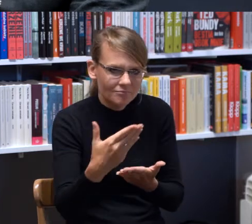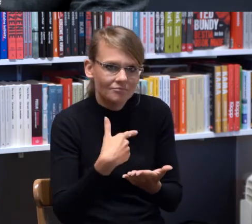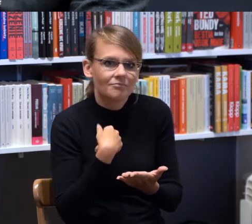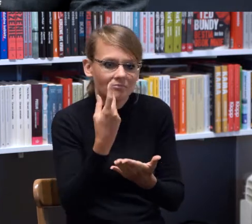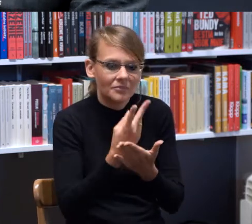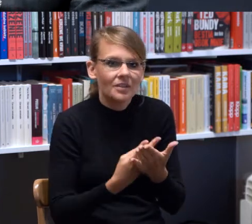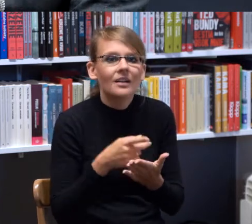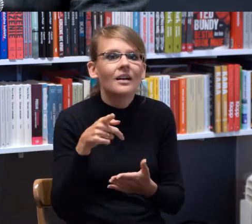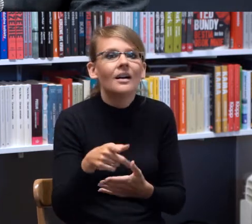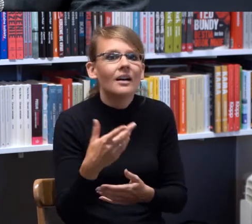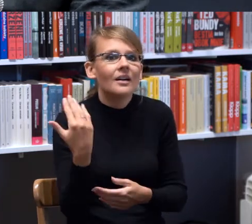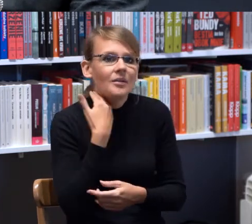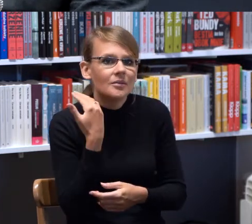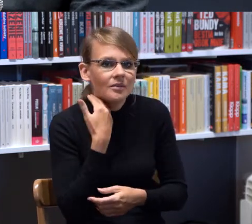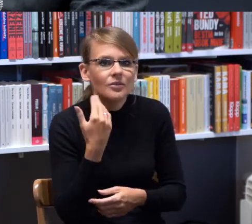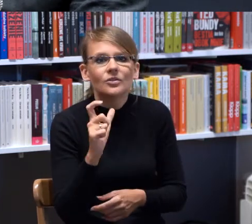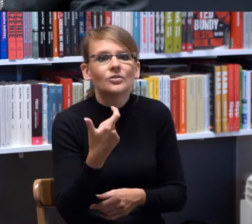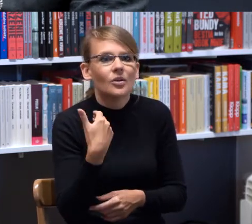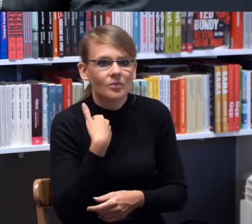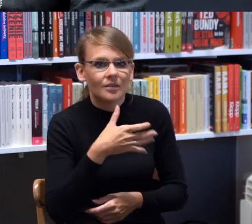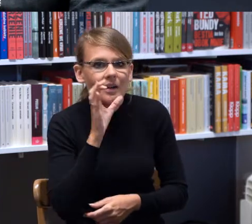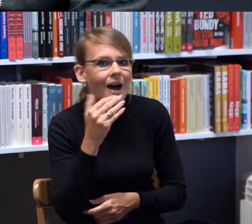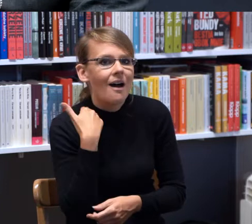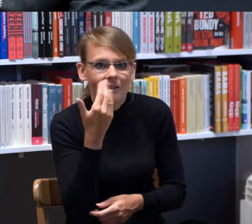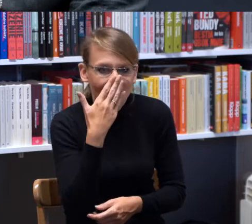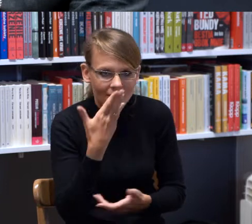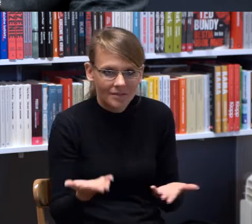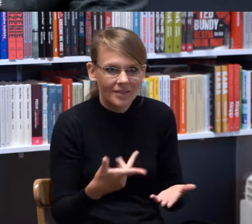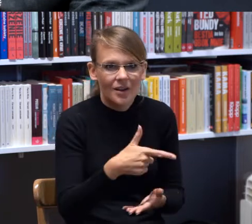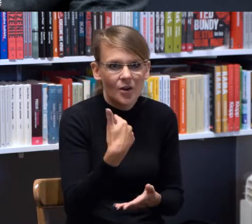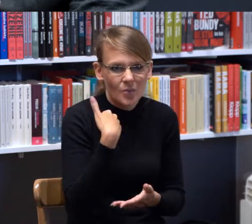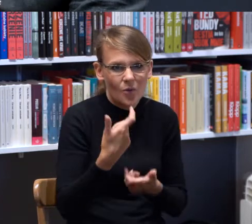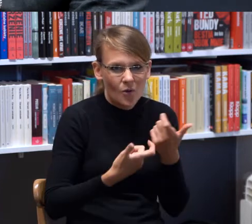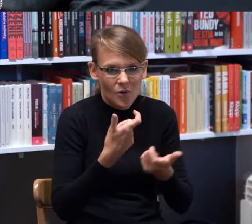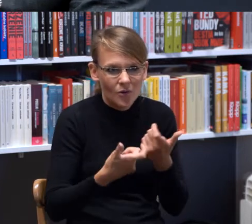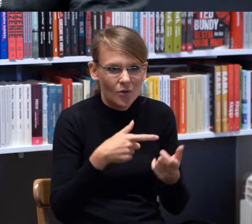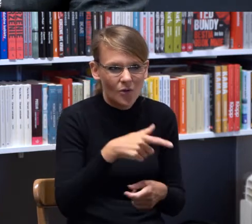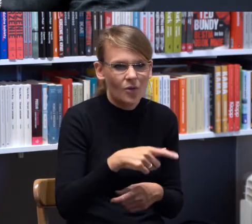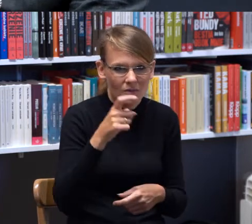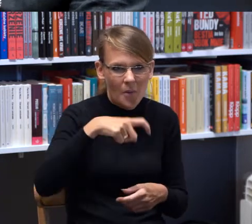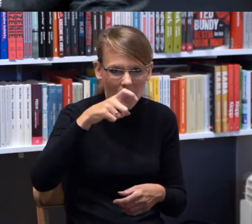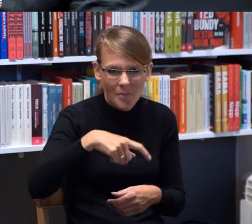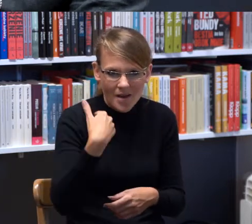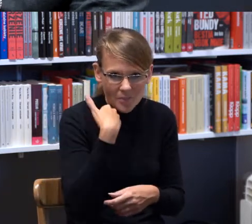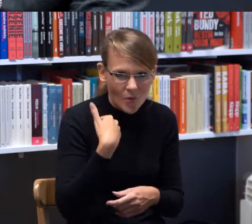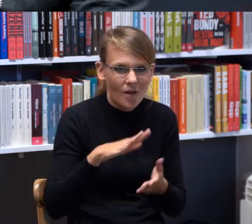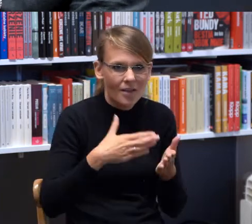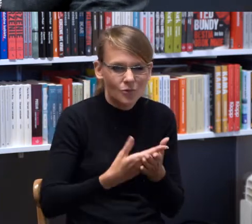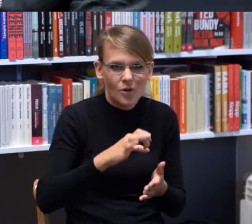No, że co wtedy pito? No i pito na przykład bimber. W stanie wojennym moja babcia mówiła, że jak się szło przez moje osiedle